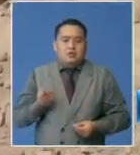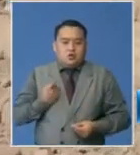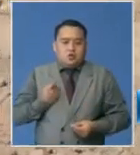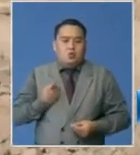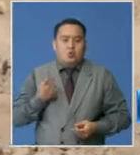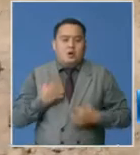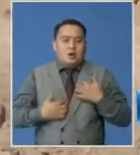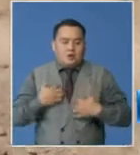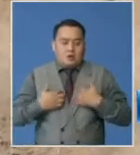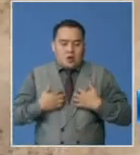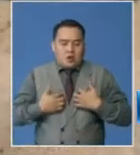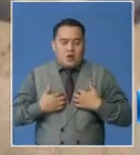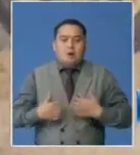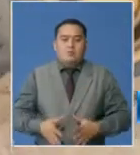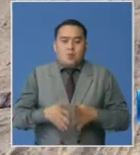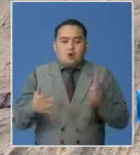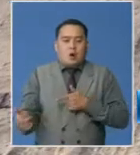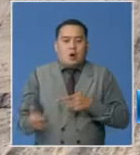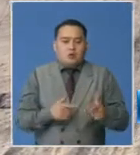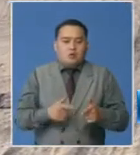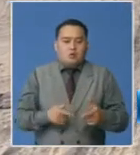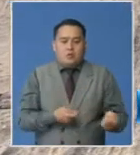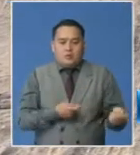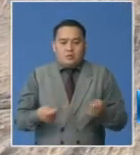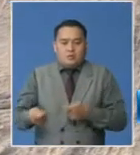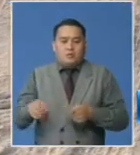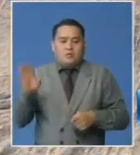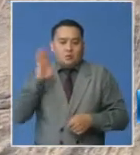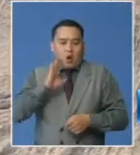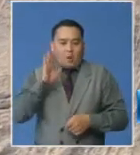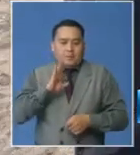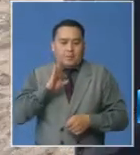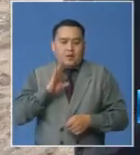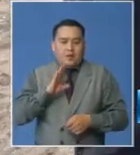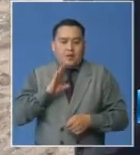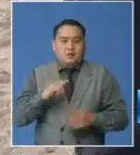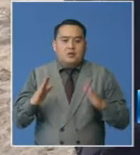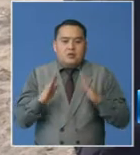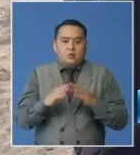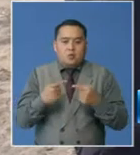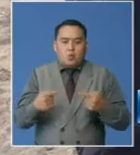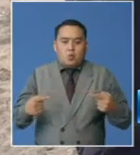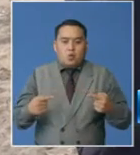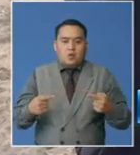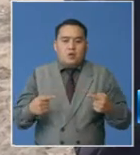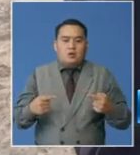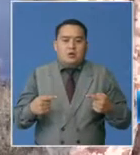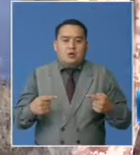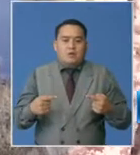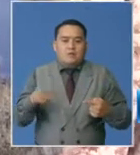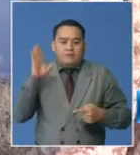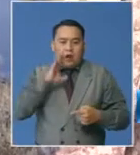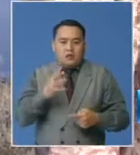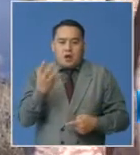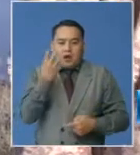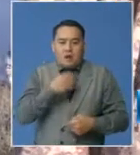нетерпением. Большинство из них уже готовы воду завести прямо в дом. С водопроводом войдут в их дома и другие блага цивилизации.